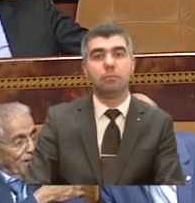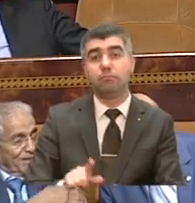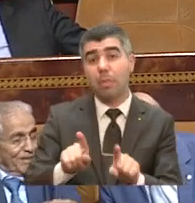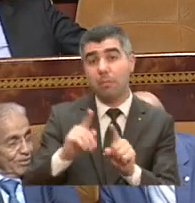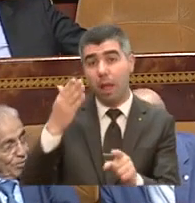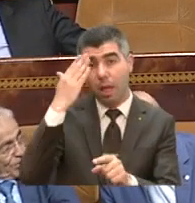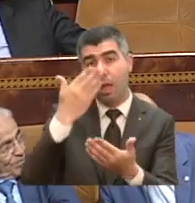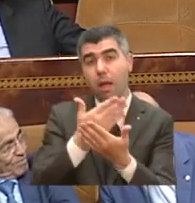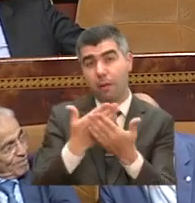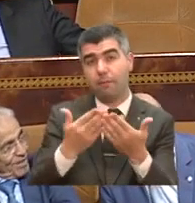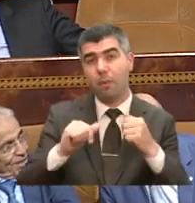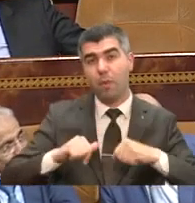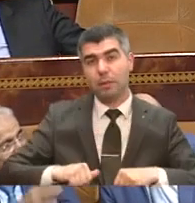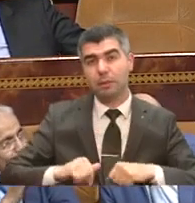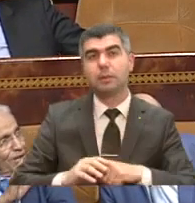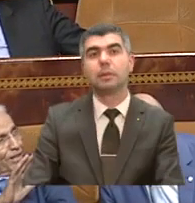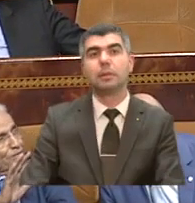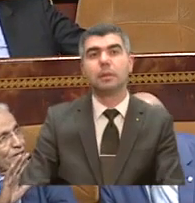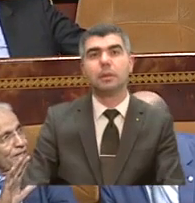سيد الوزير بأن